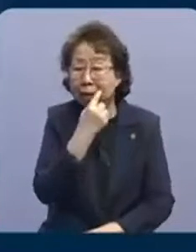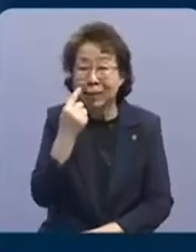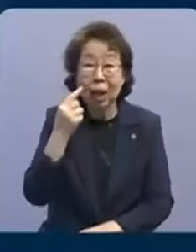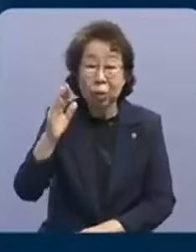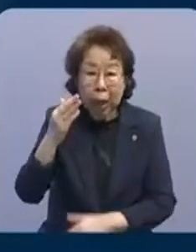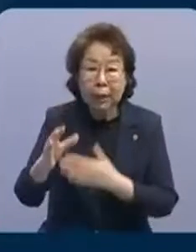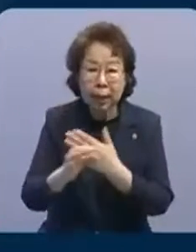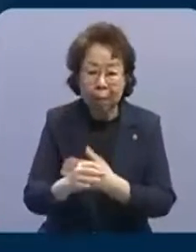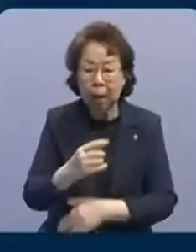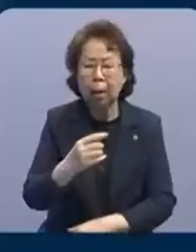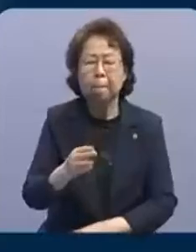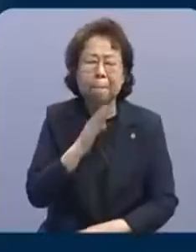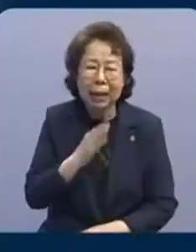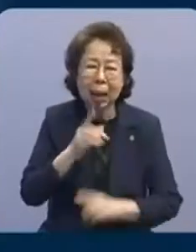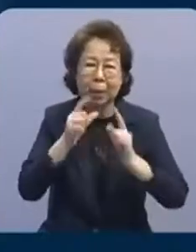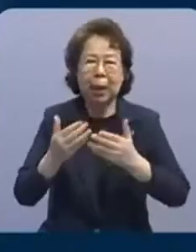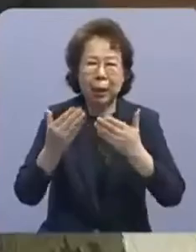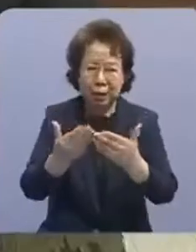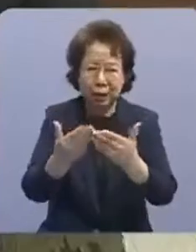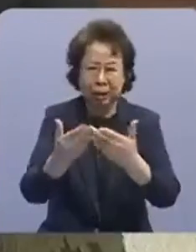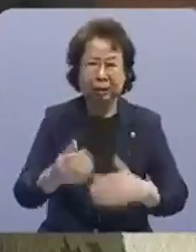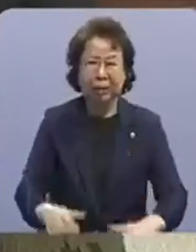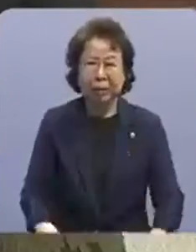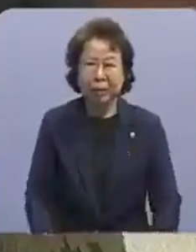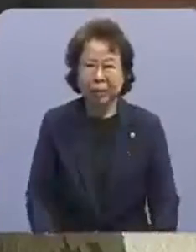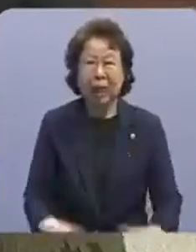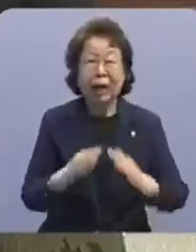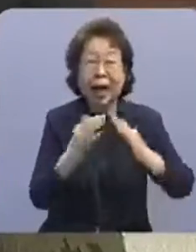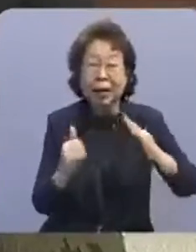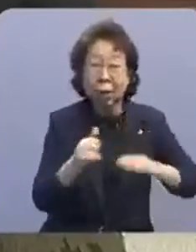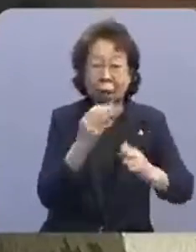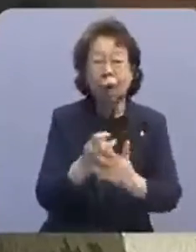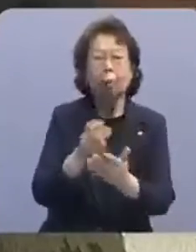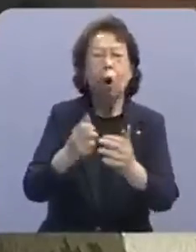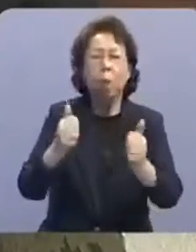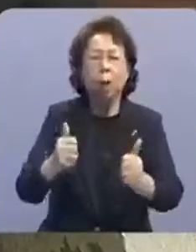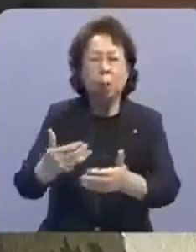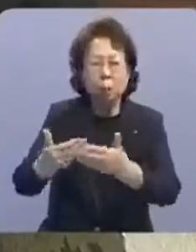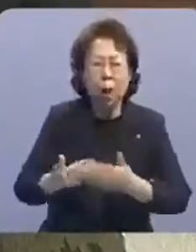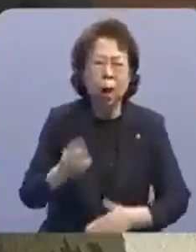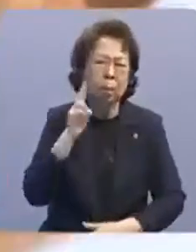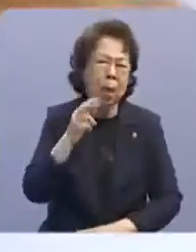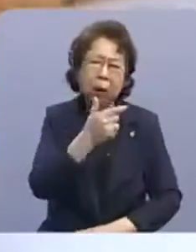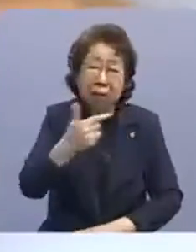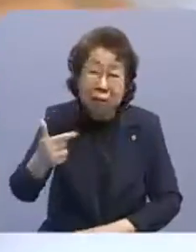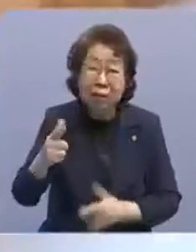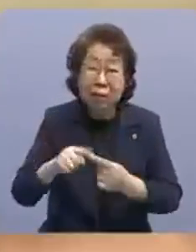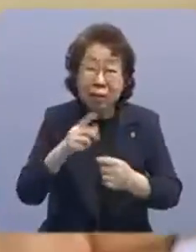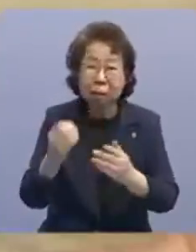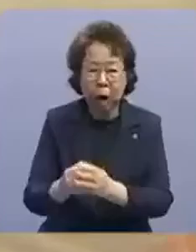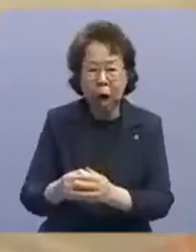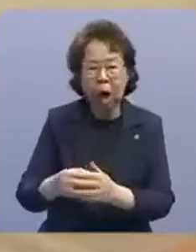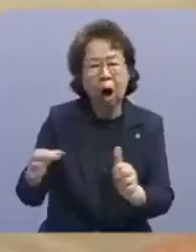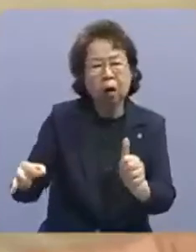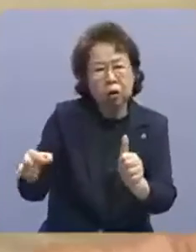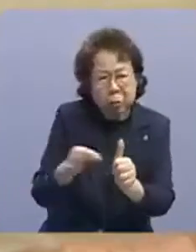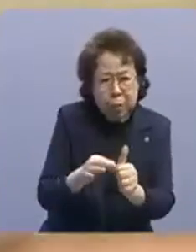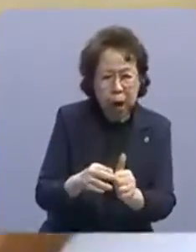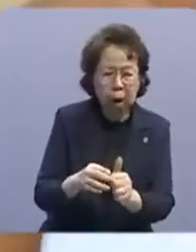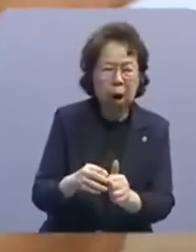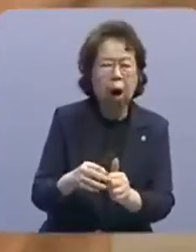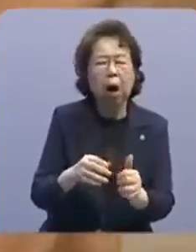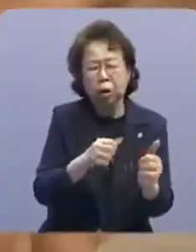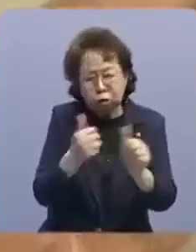증명력 이 있다고 판단했습니다 유족들은 법원의 결정에 따라 근로복지공단에 유족 급여와 장이 b 신청